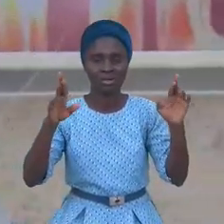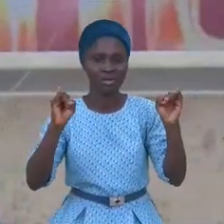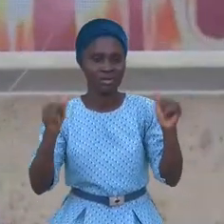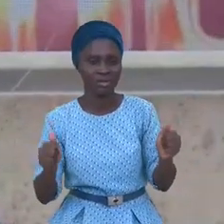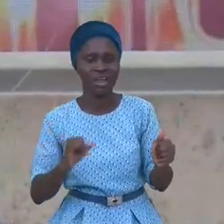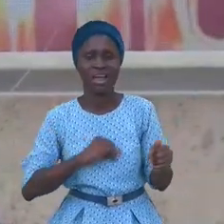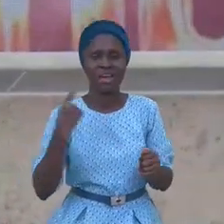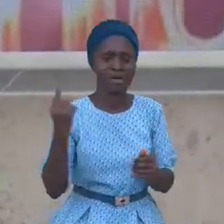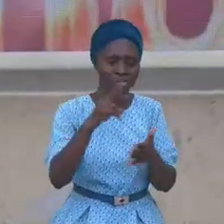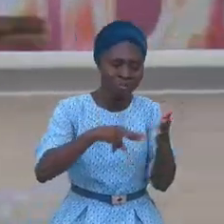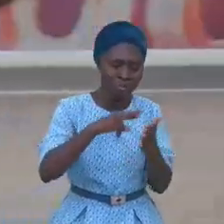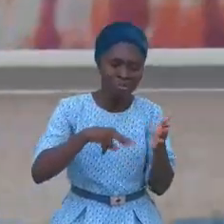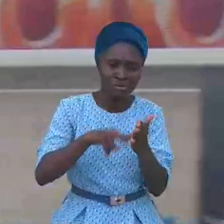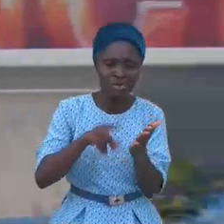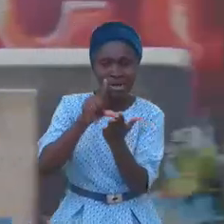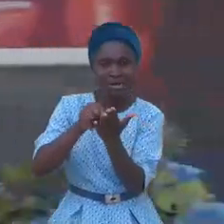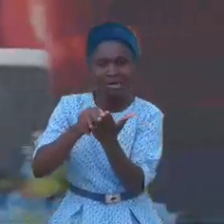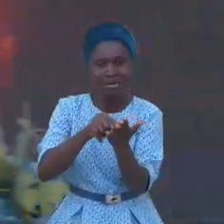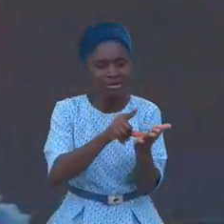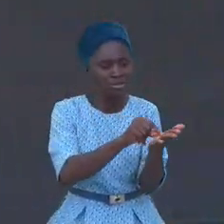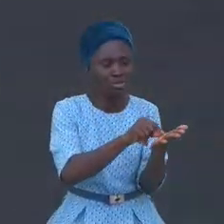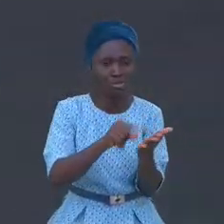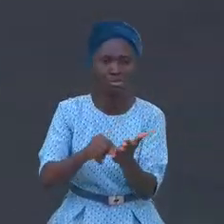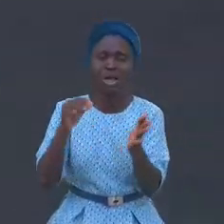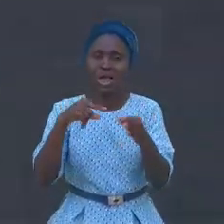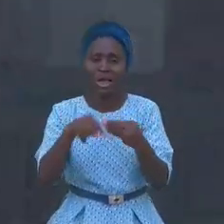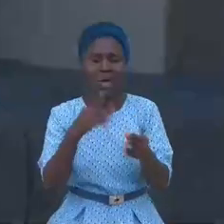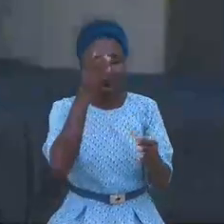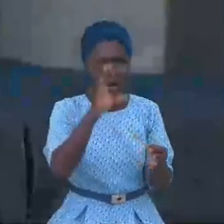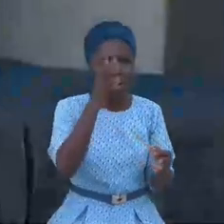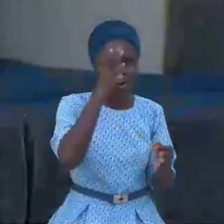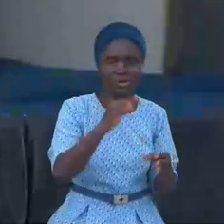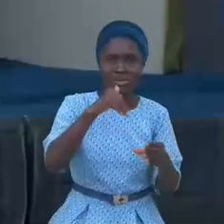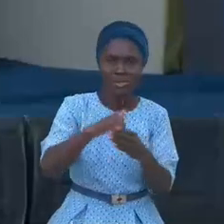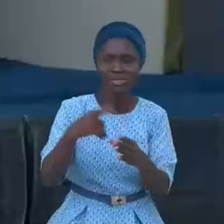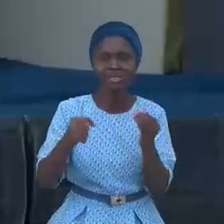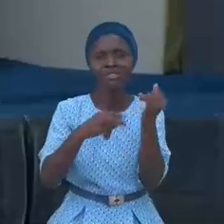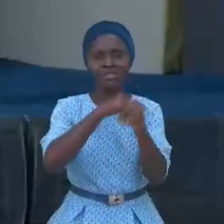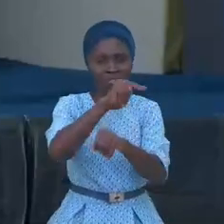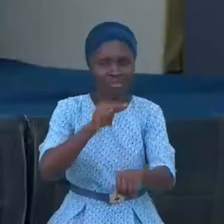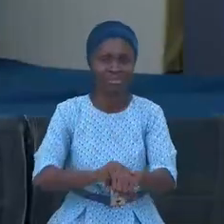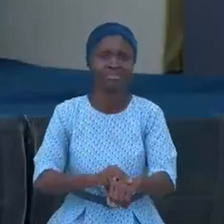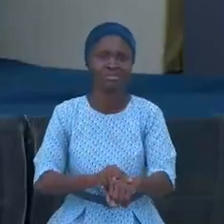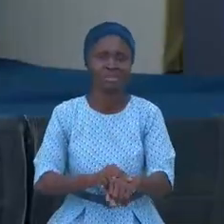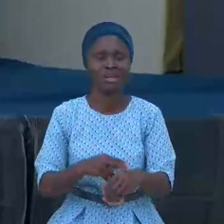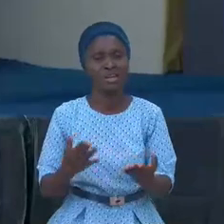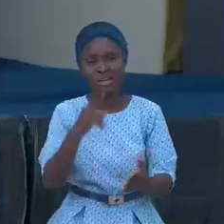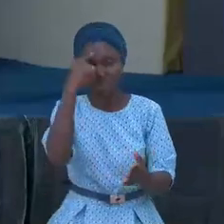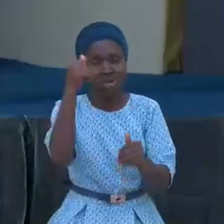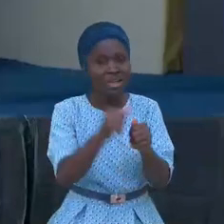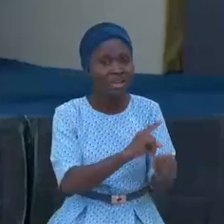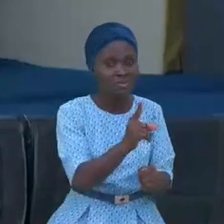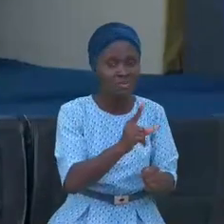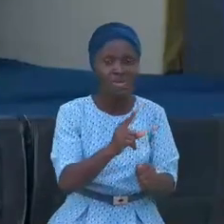corruption. Et puisque partout c'est corrompu, comment est-ce que je peux avoir les exploits?